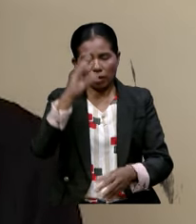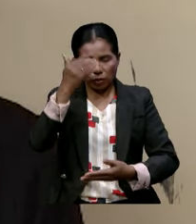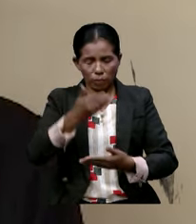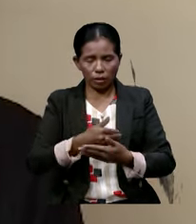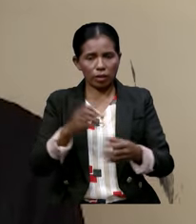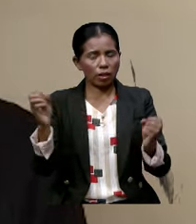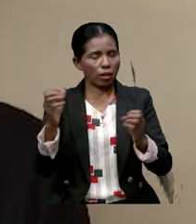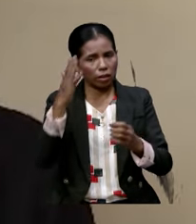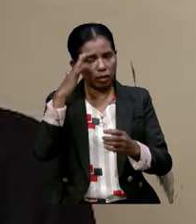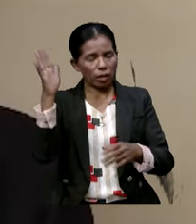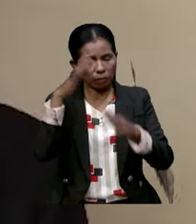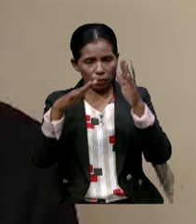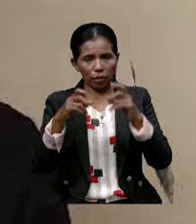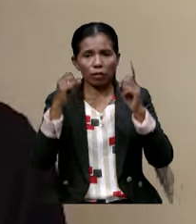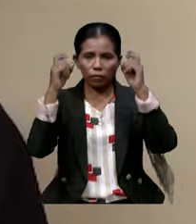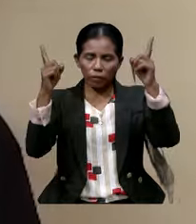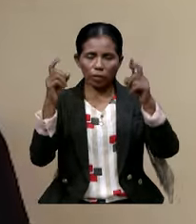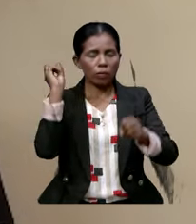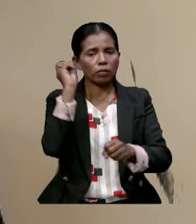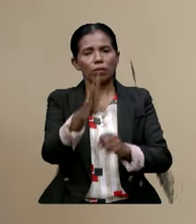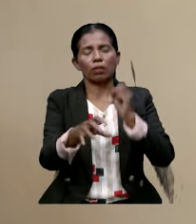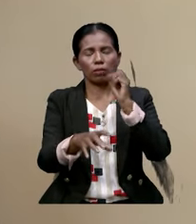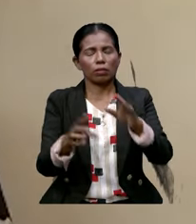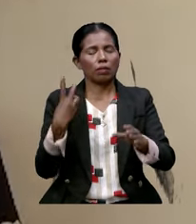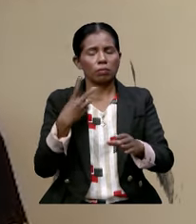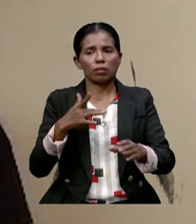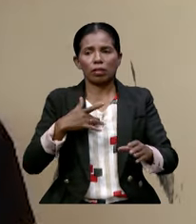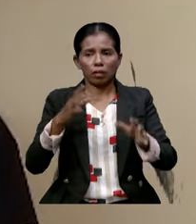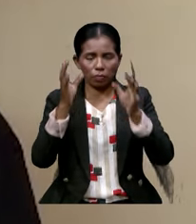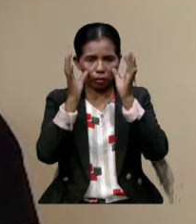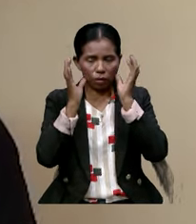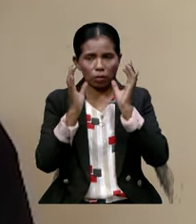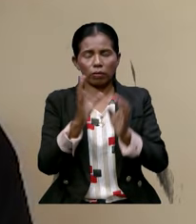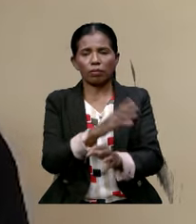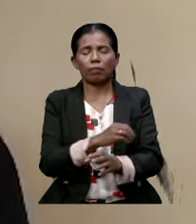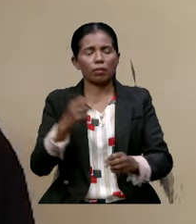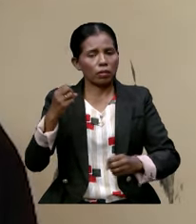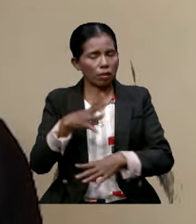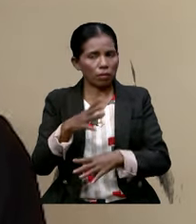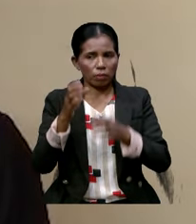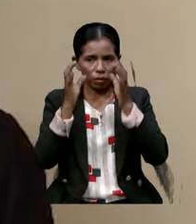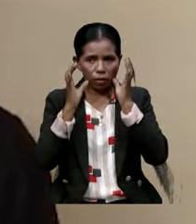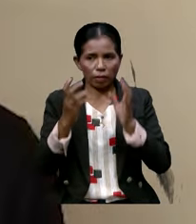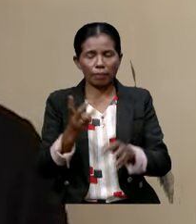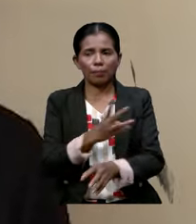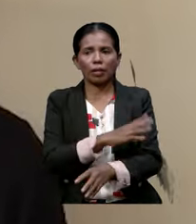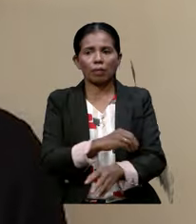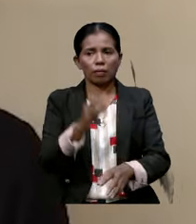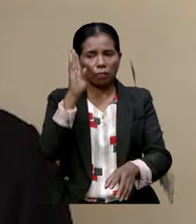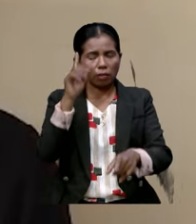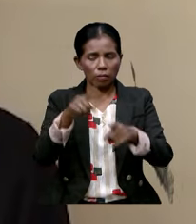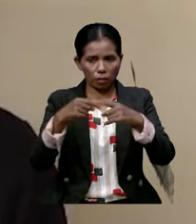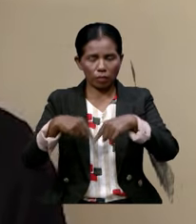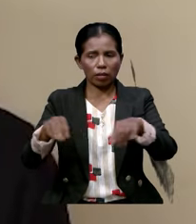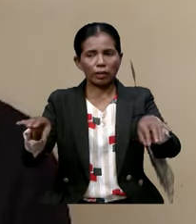problema ne peti me tuda di tamne uman sinti am tau tristi ano am ni uma ne mos mau mos ba servis utane be am ni